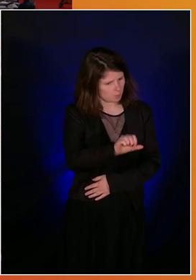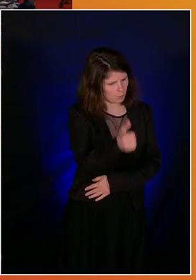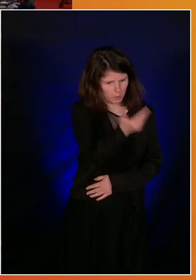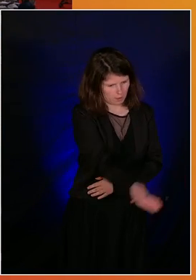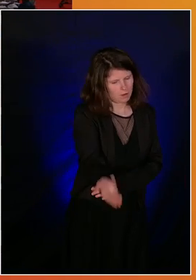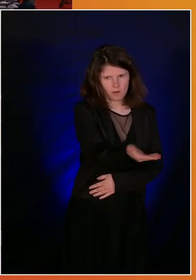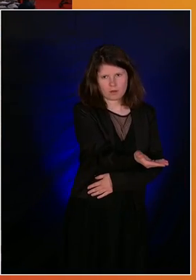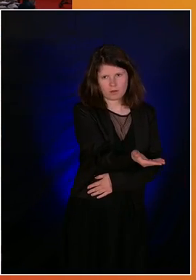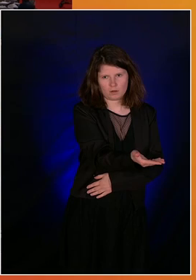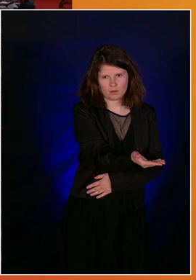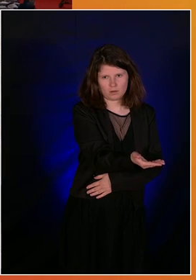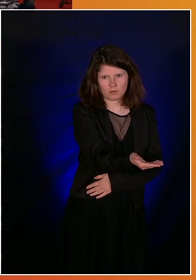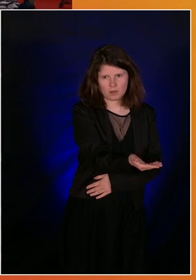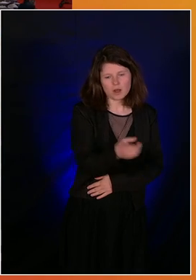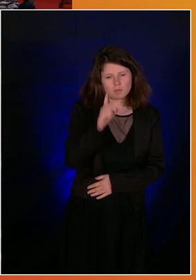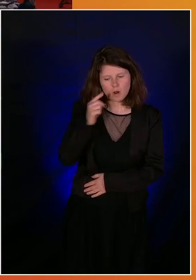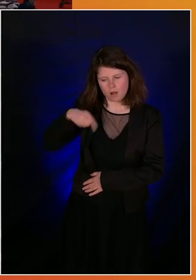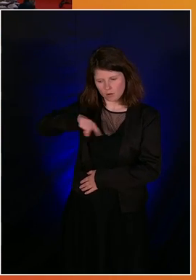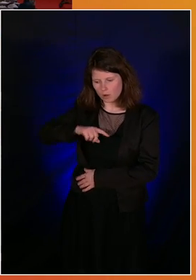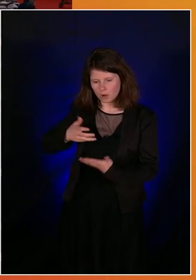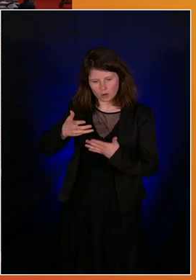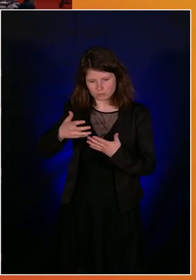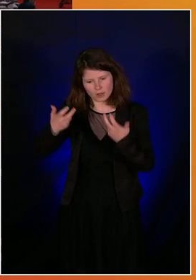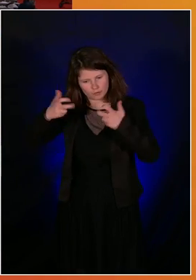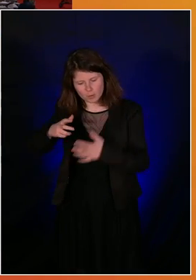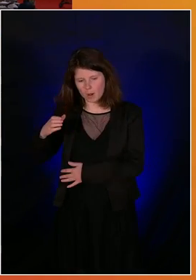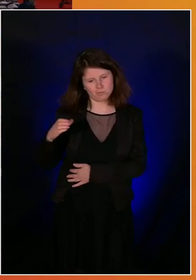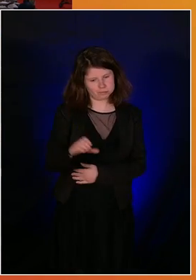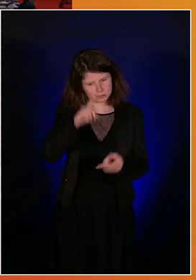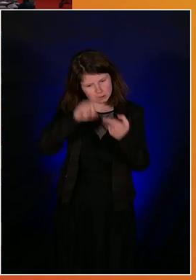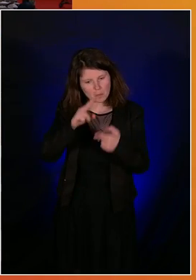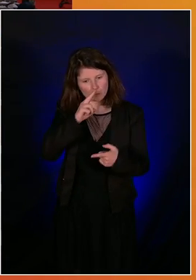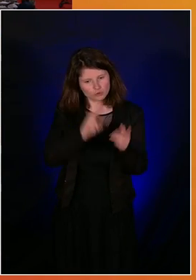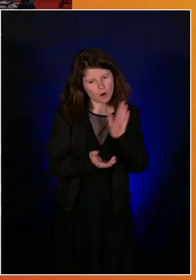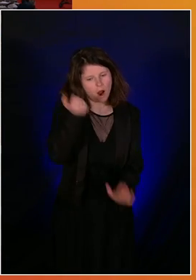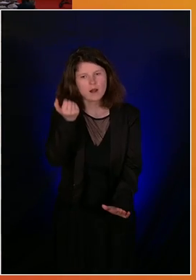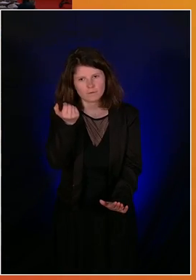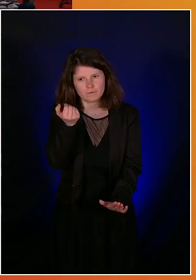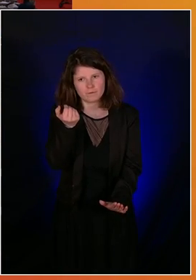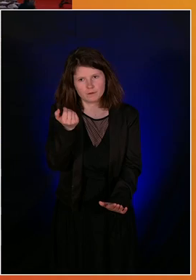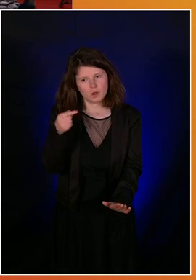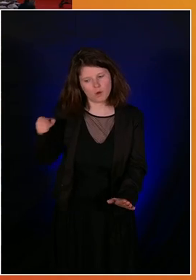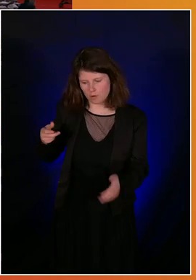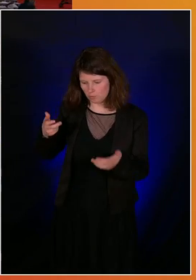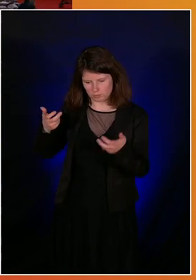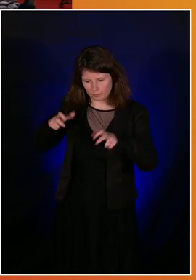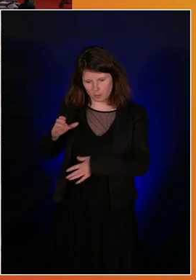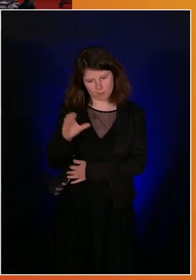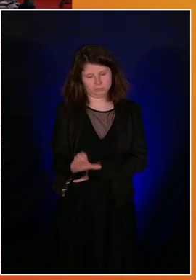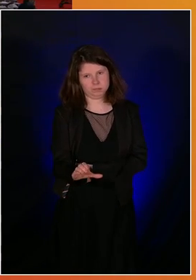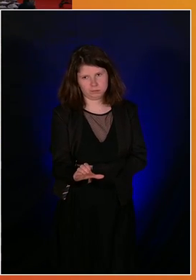la dépollution de nos outils de production afin de rendre compatibles les questions environnementales et le développement industriel de